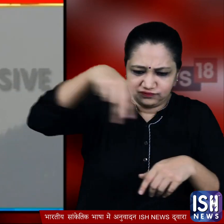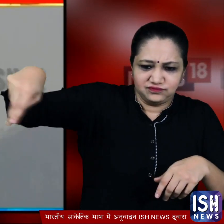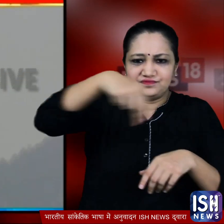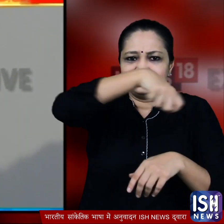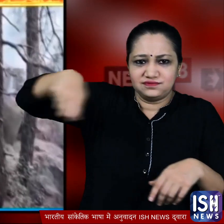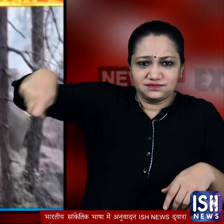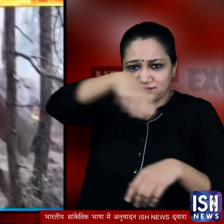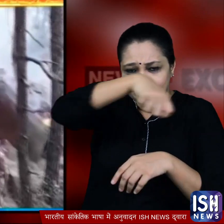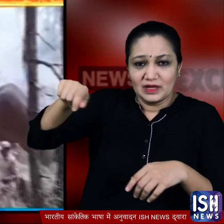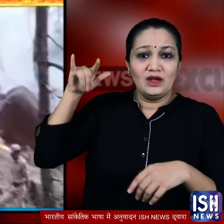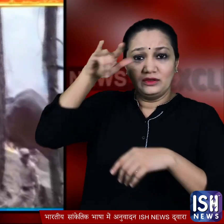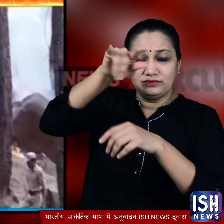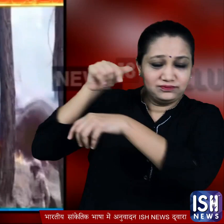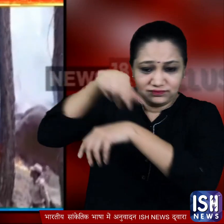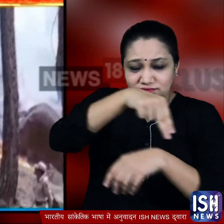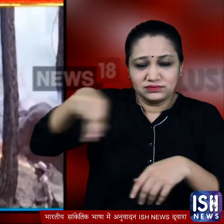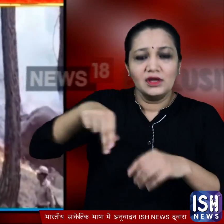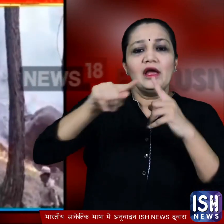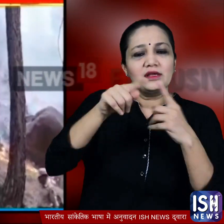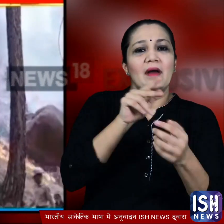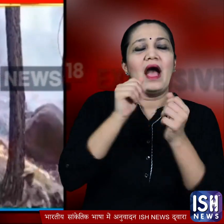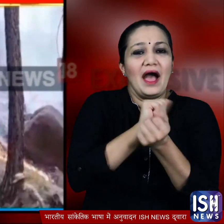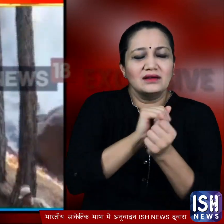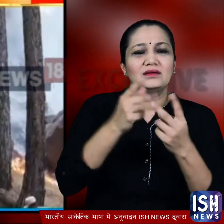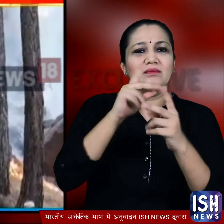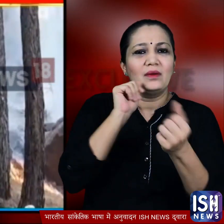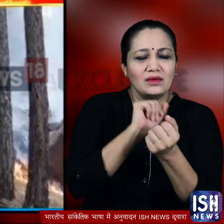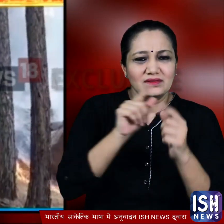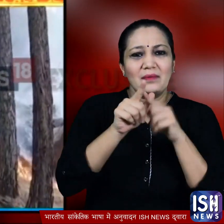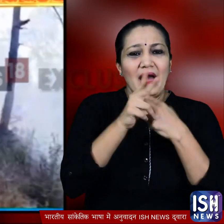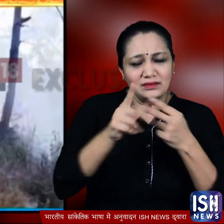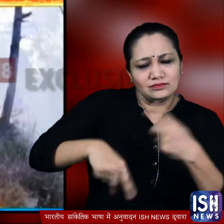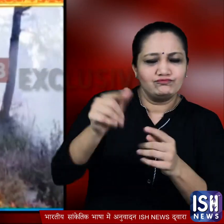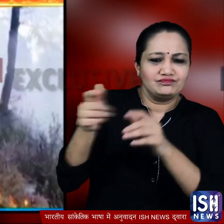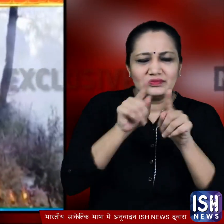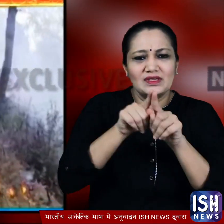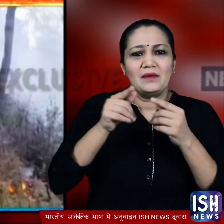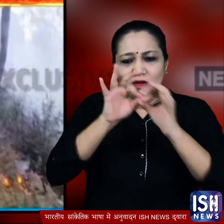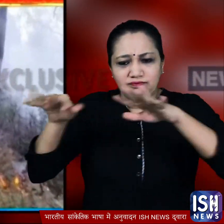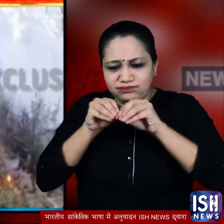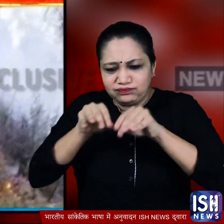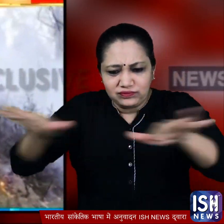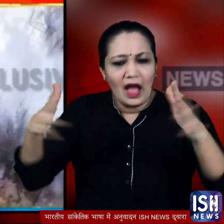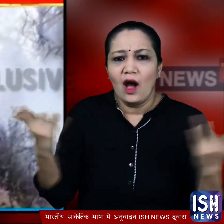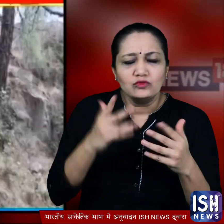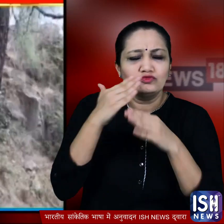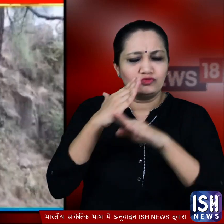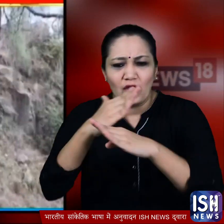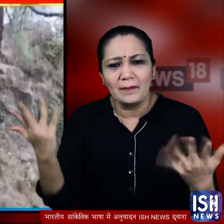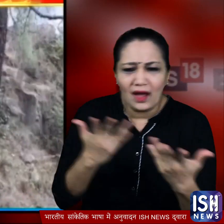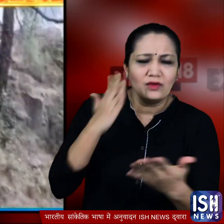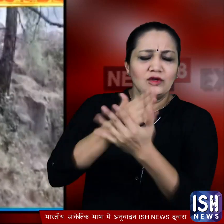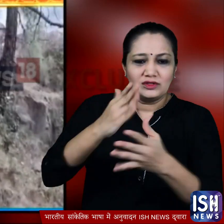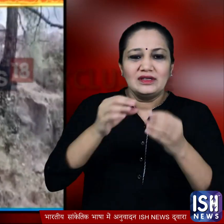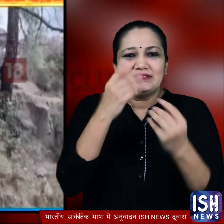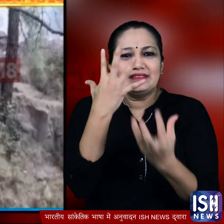बौछार करता नजर आया। वहीं जमीन पर मौजूद जवान भी आग बुझाने की कोशिश में जुटे नजर आए। आग को आगे बढ़ने से रोका जा सके, इसके लिए